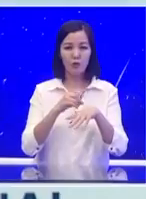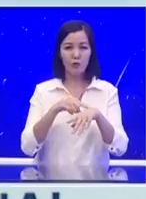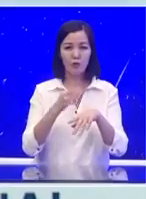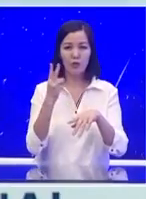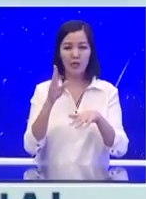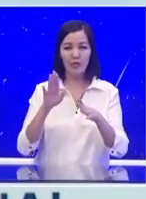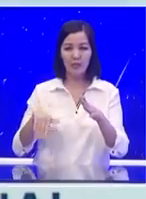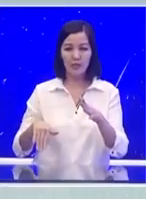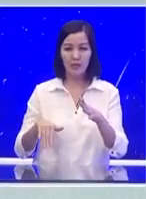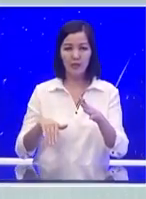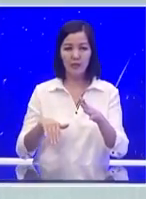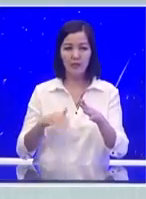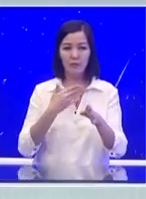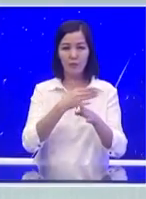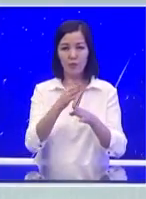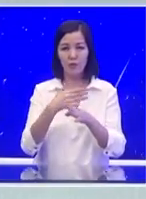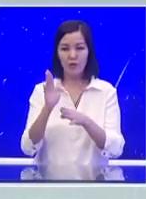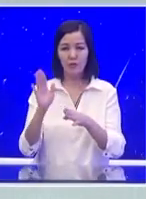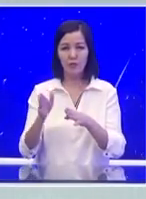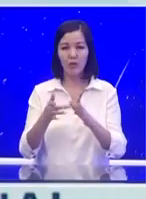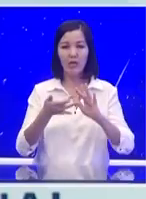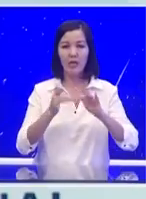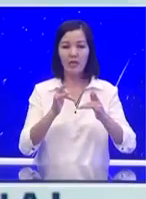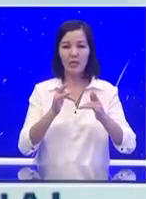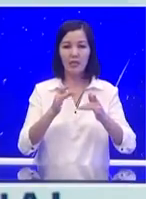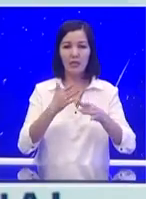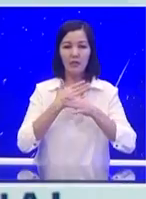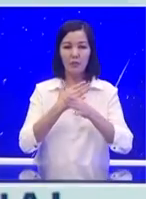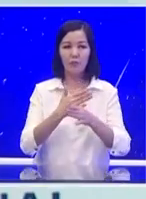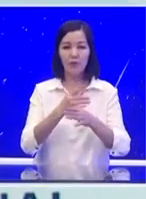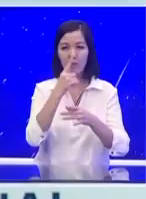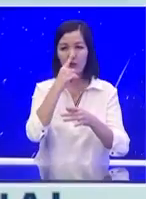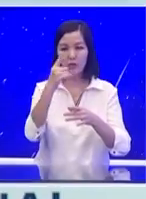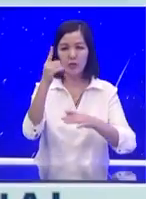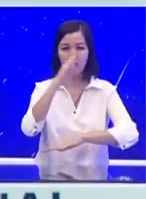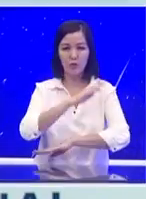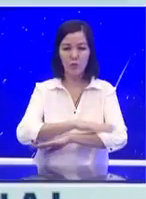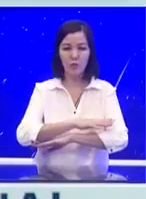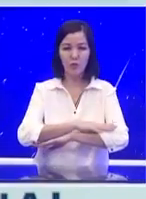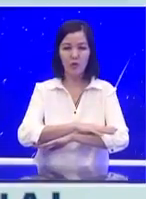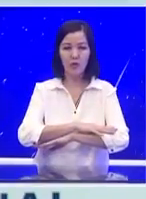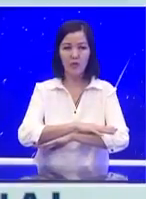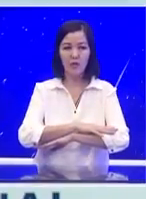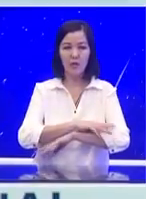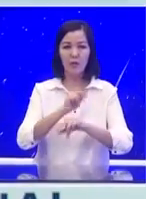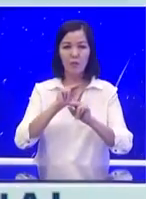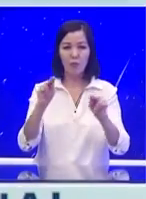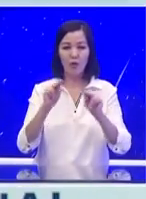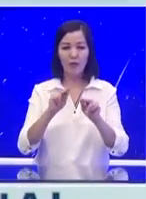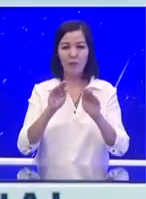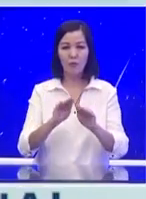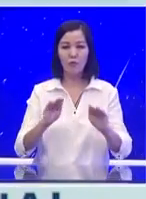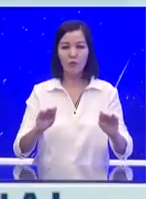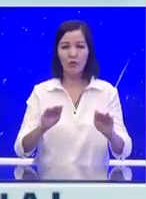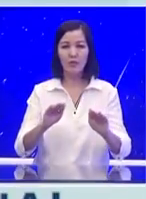сыныптарға бөлінеді. Интернет желісі арқылы бұл жаңа қашықтықтан оқыту дегеннің өзі мұғалім мен оқушының